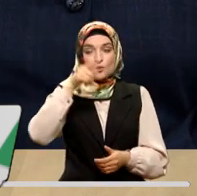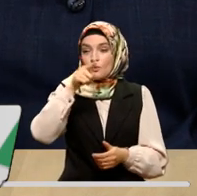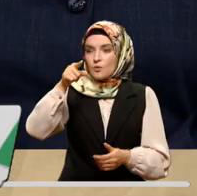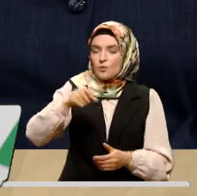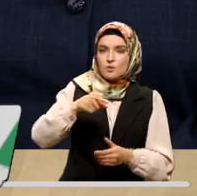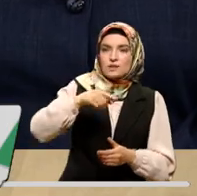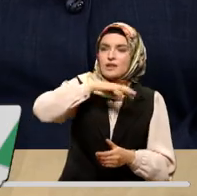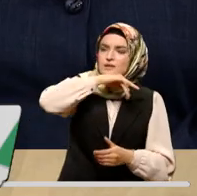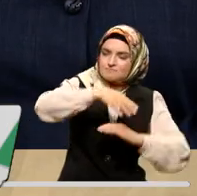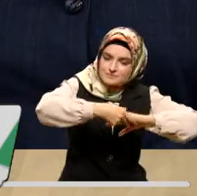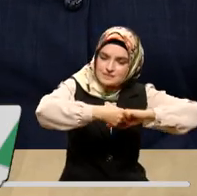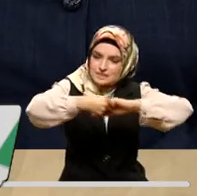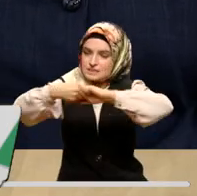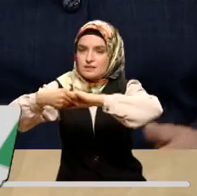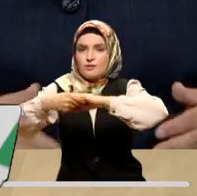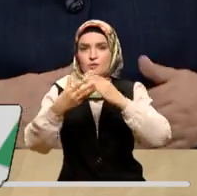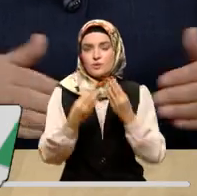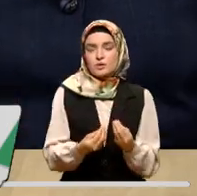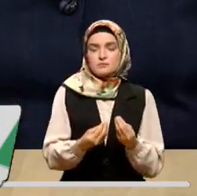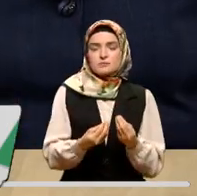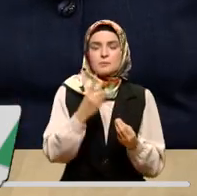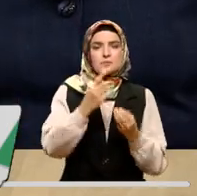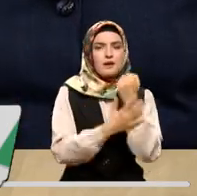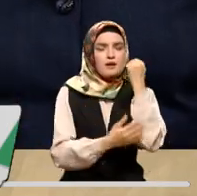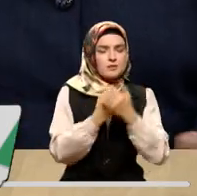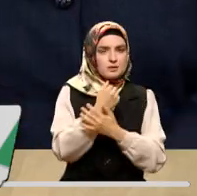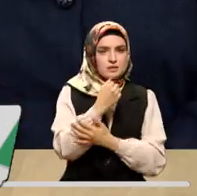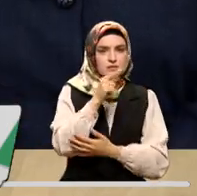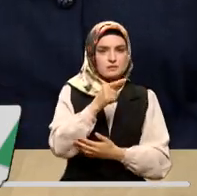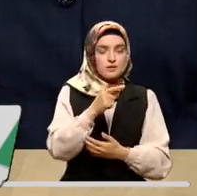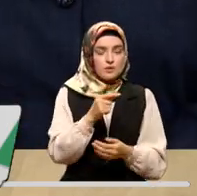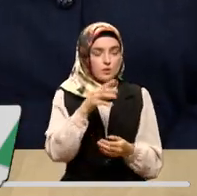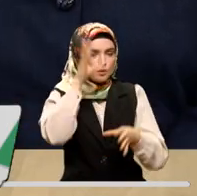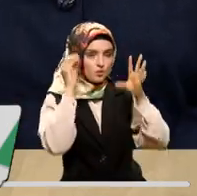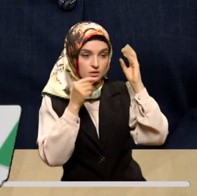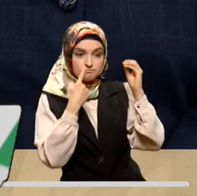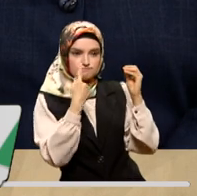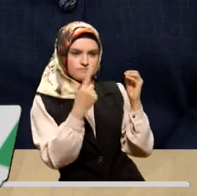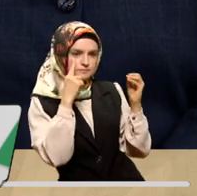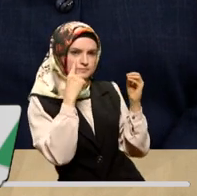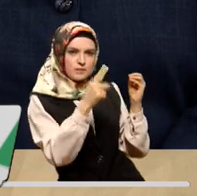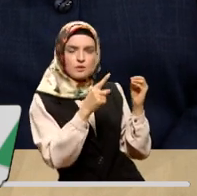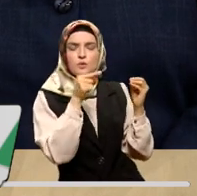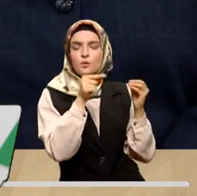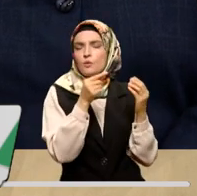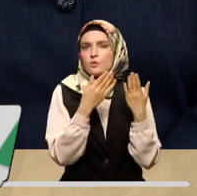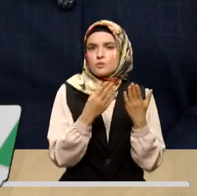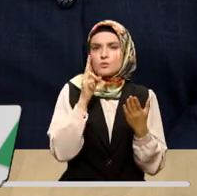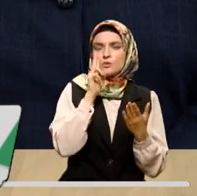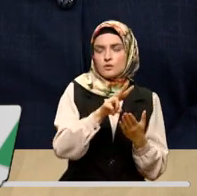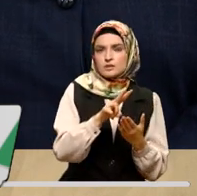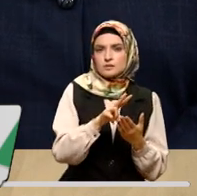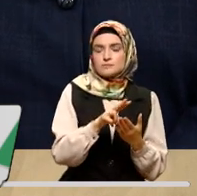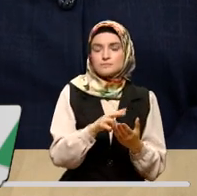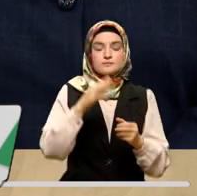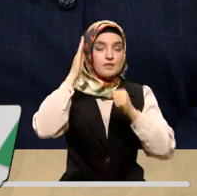elinden tutacak gerektiğin zaman. Yani bir abdest sırasında abdest öğrenecekler. Nasıl abdest alınır onu görecekler.